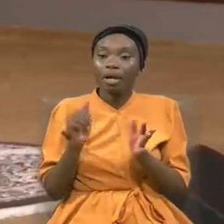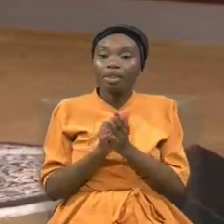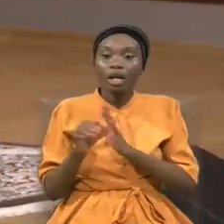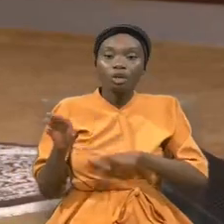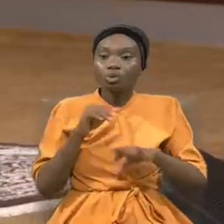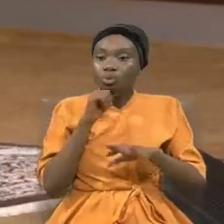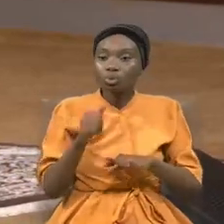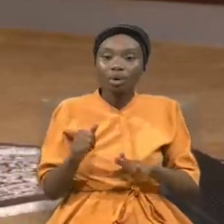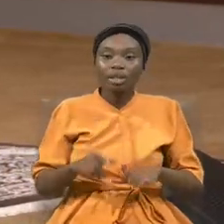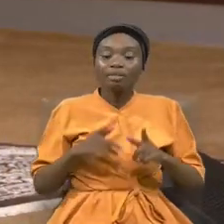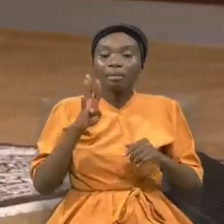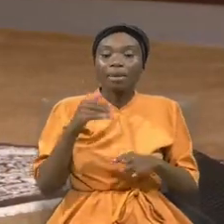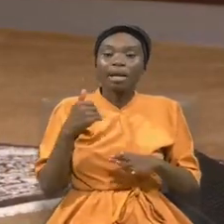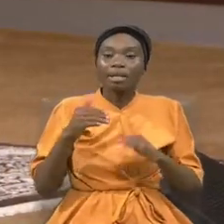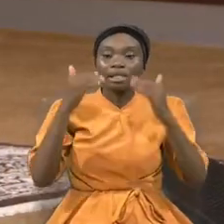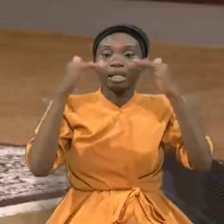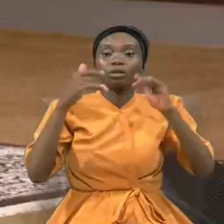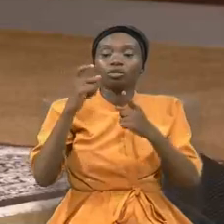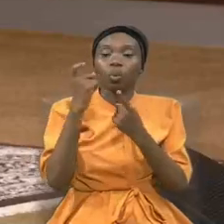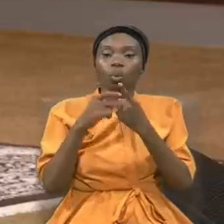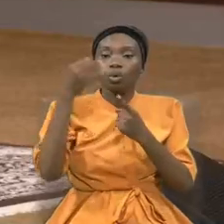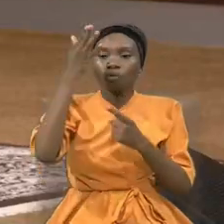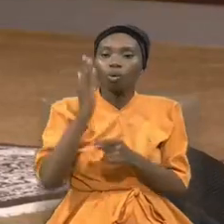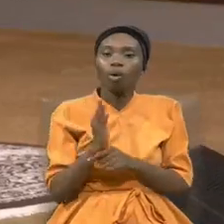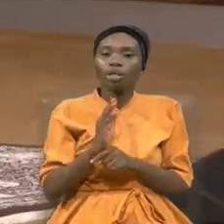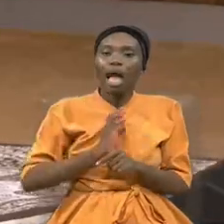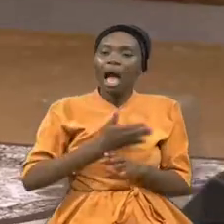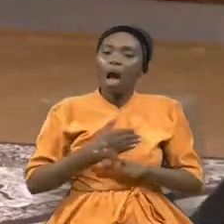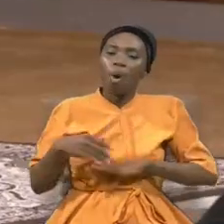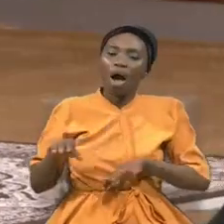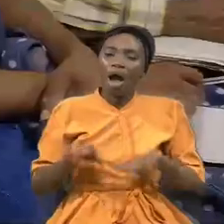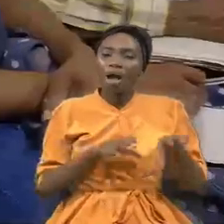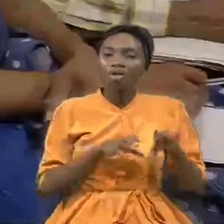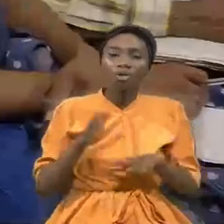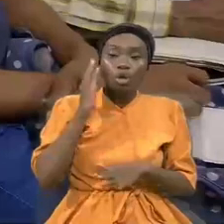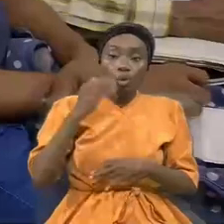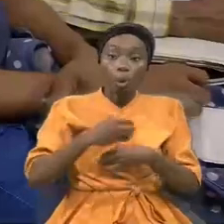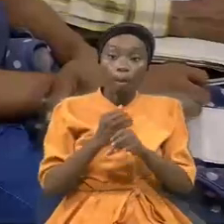qui ne vivent pas selon les normes de la parole de Dieu.